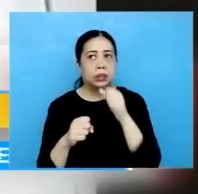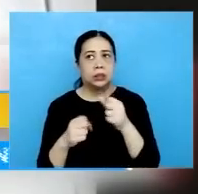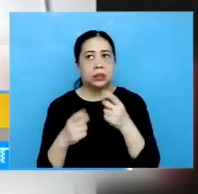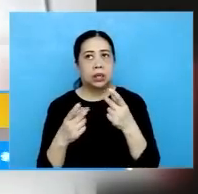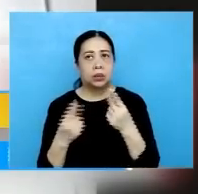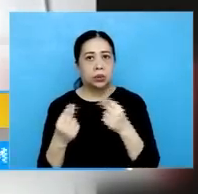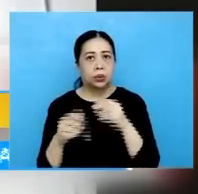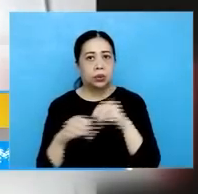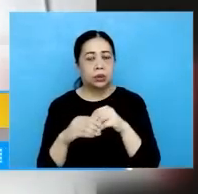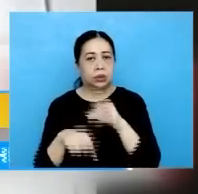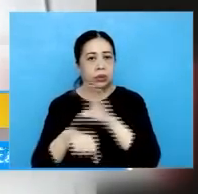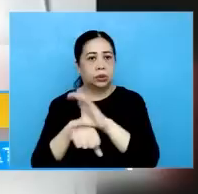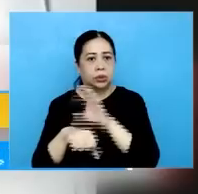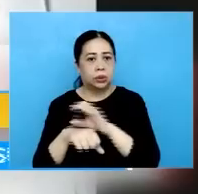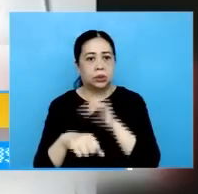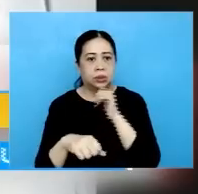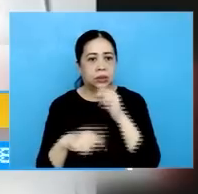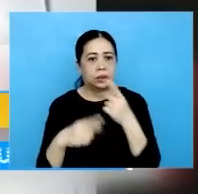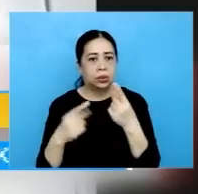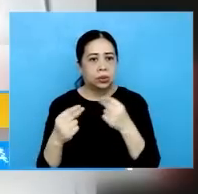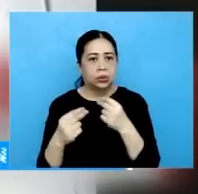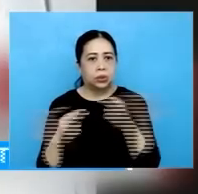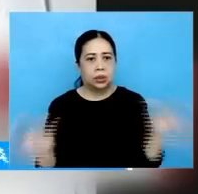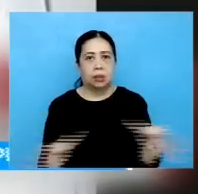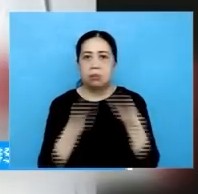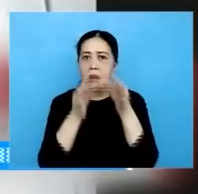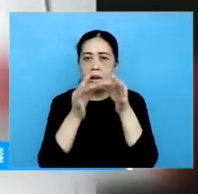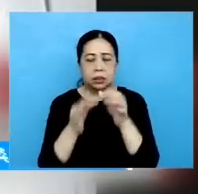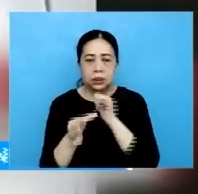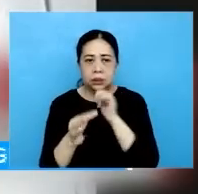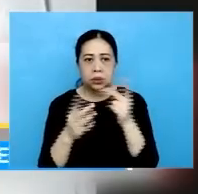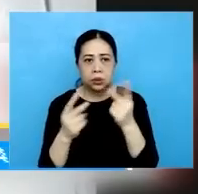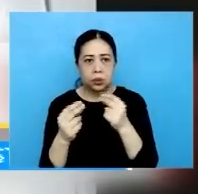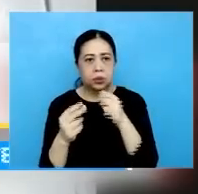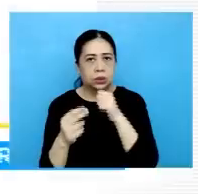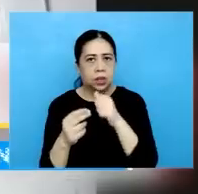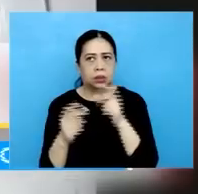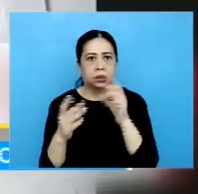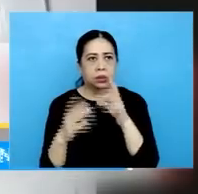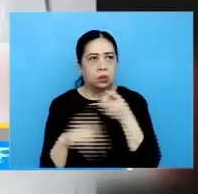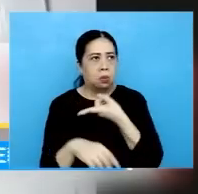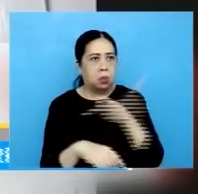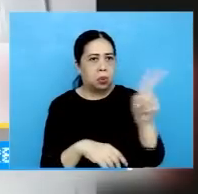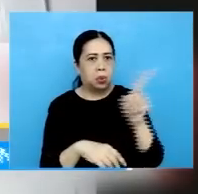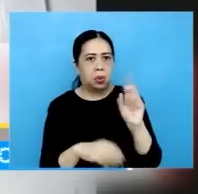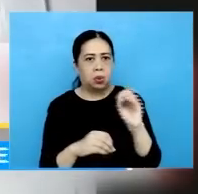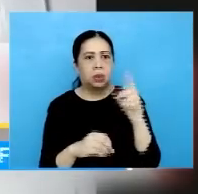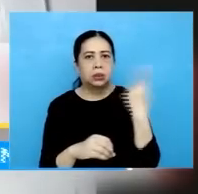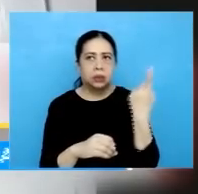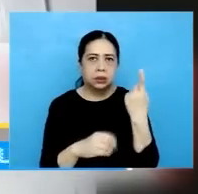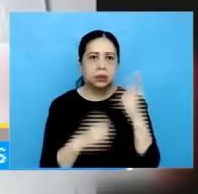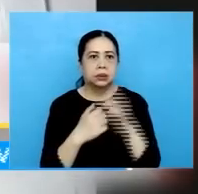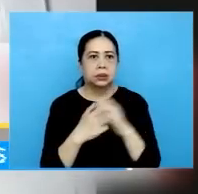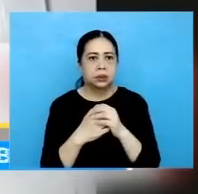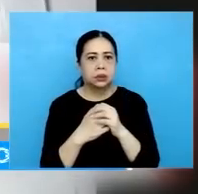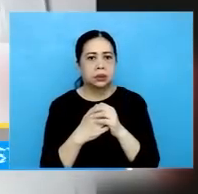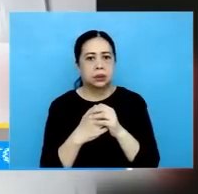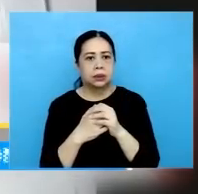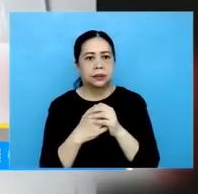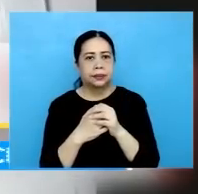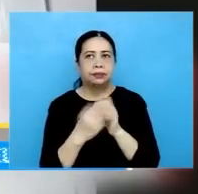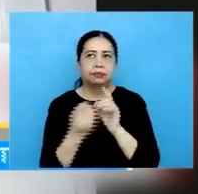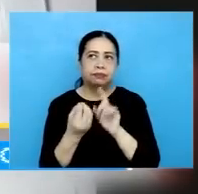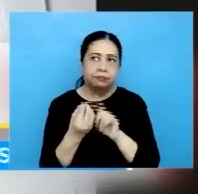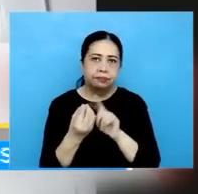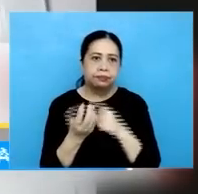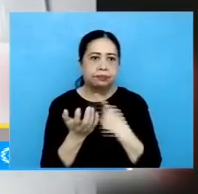and it was not done during a mass. And it was not notoriously offensive. He was just talking